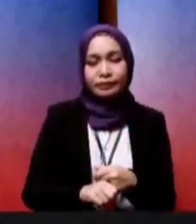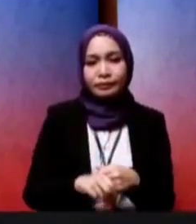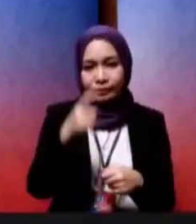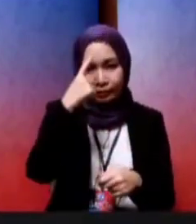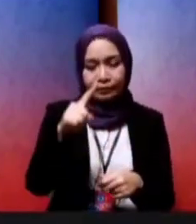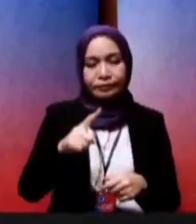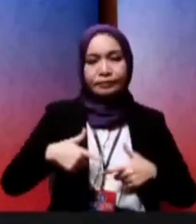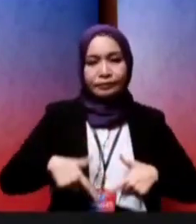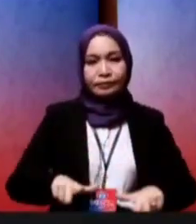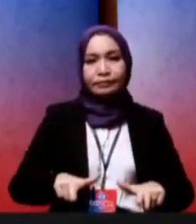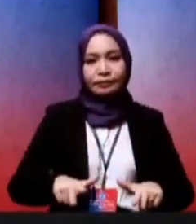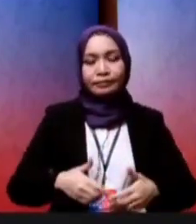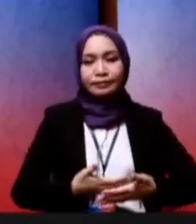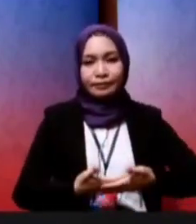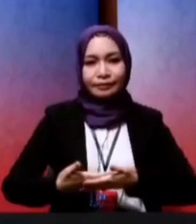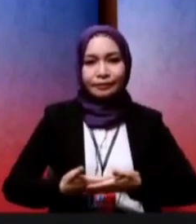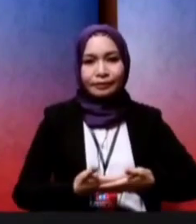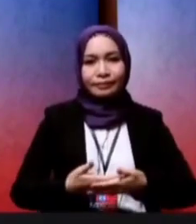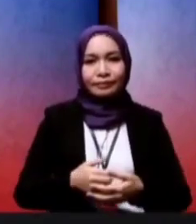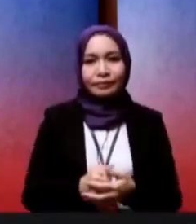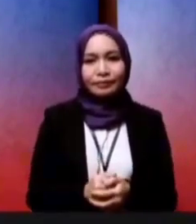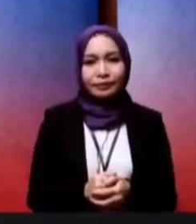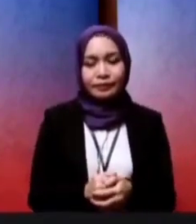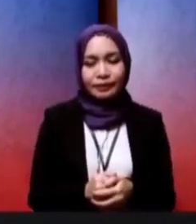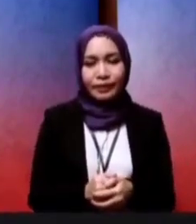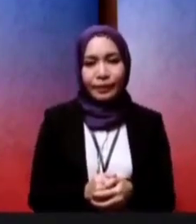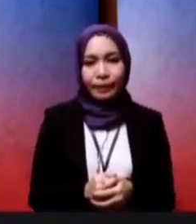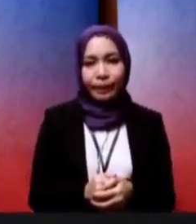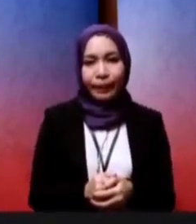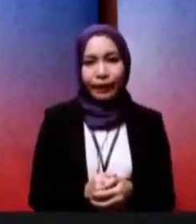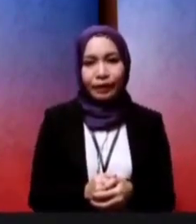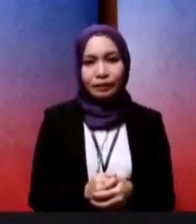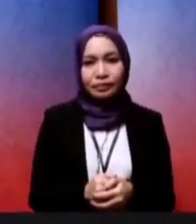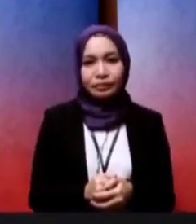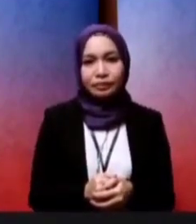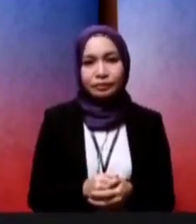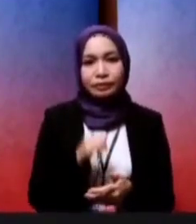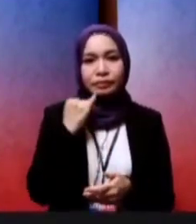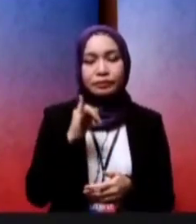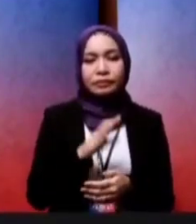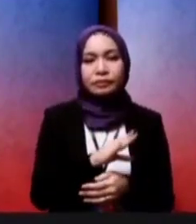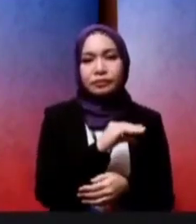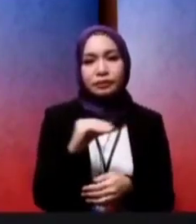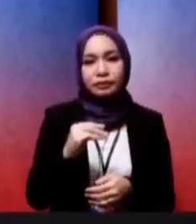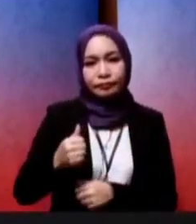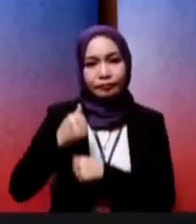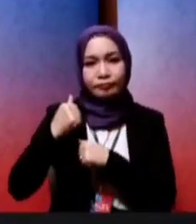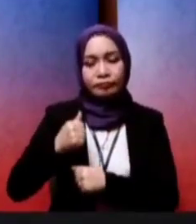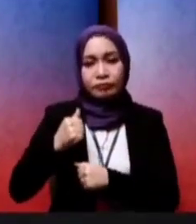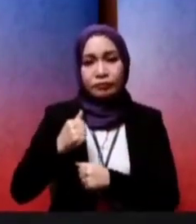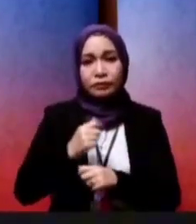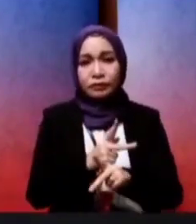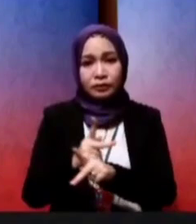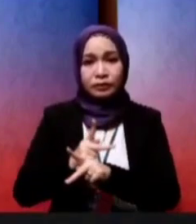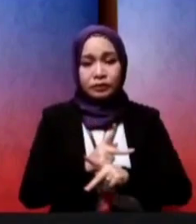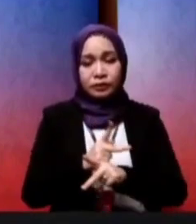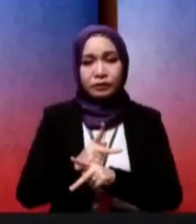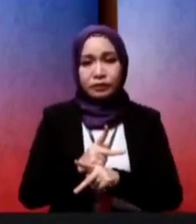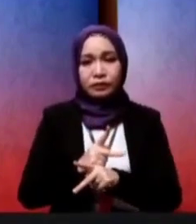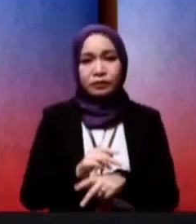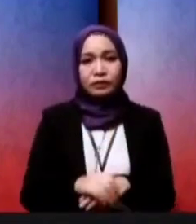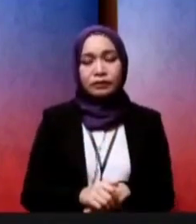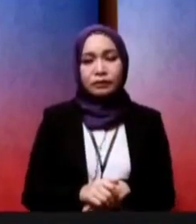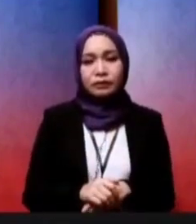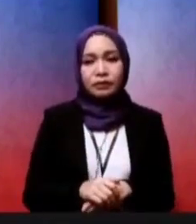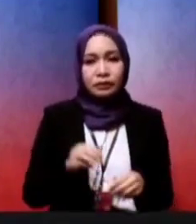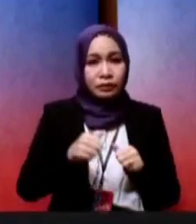hospital and not to a dead Child in front of a military control post jangan kita sia-siakan